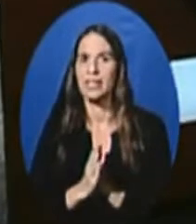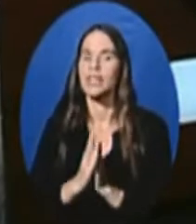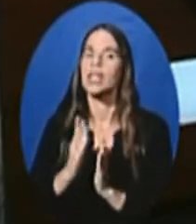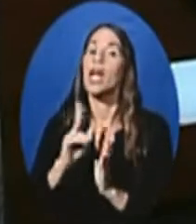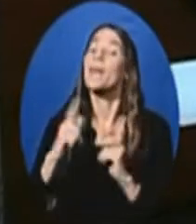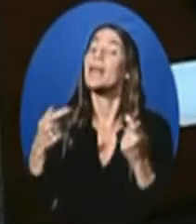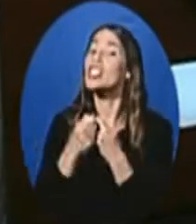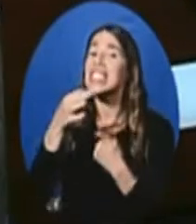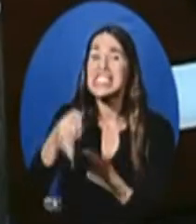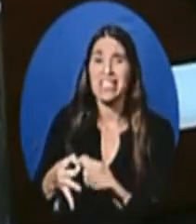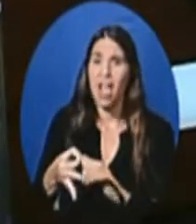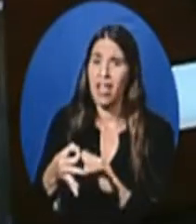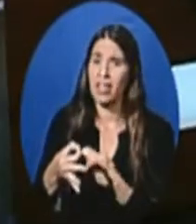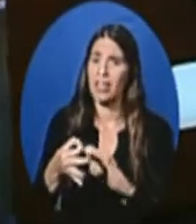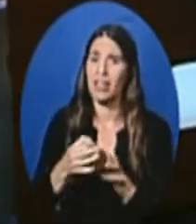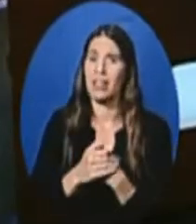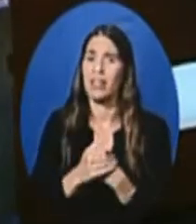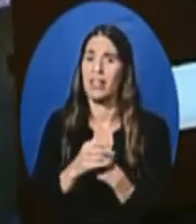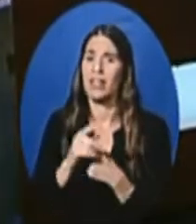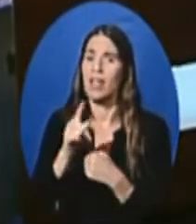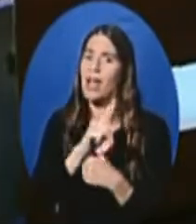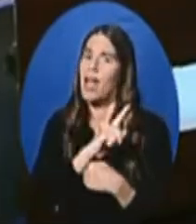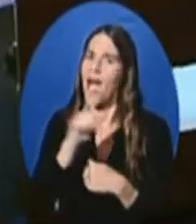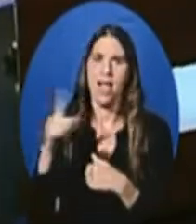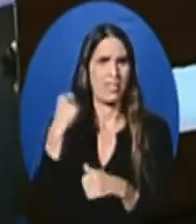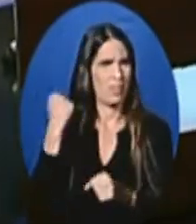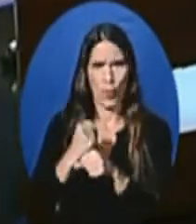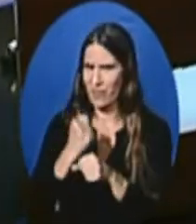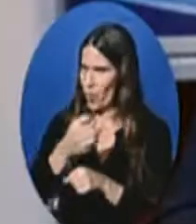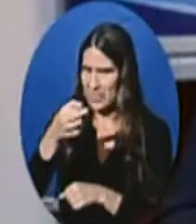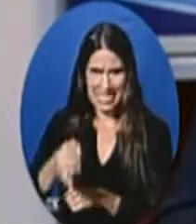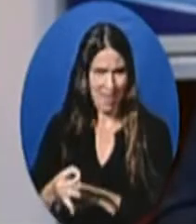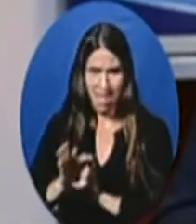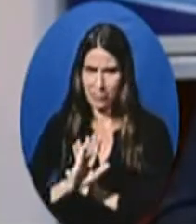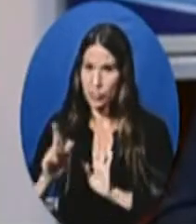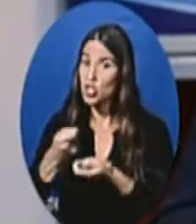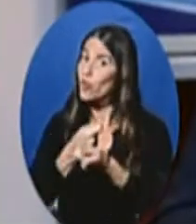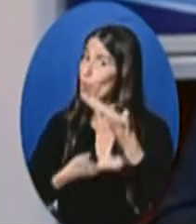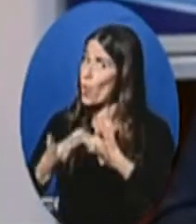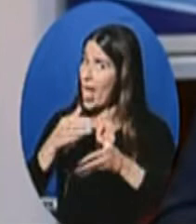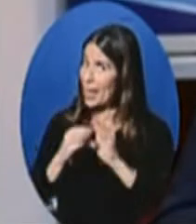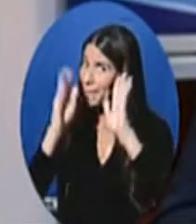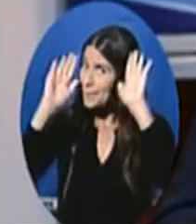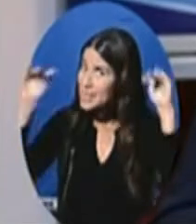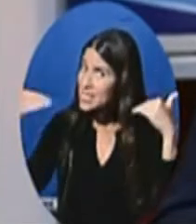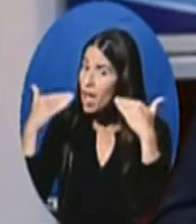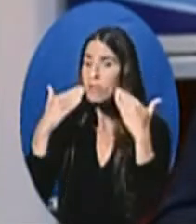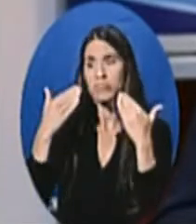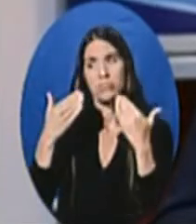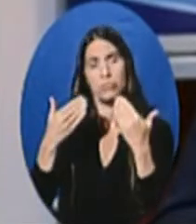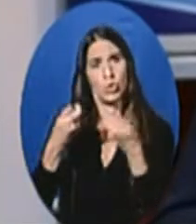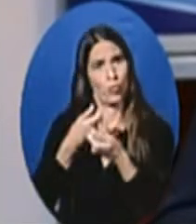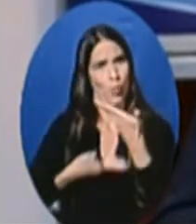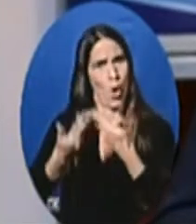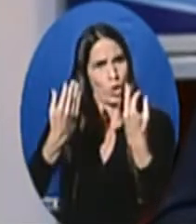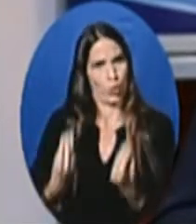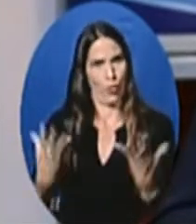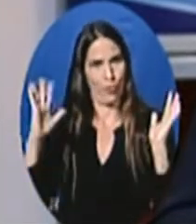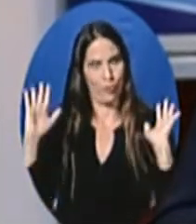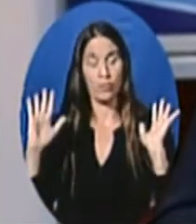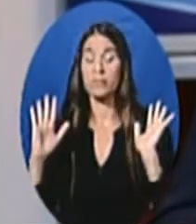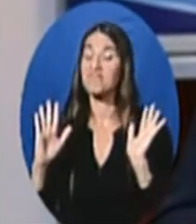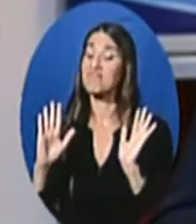שאלת אותה. לגבי סיני, אין ספק. קודם כל, אסור לנו לפעול בסיני, ושיתוף הפעולה עם מצרים הוא בסך הכל טוב. אני חושב שאם